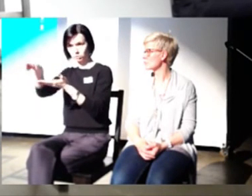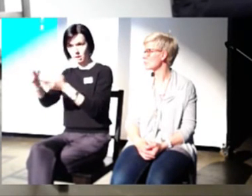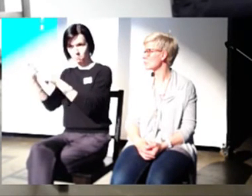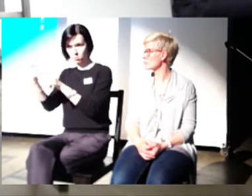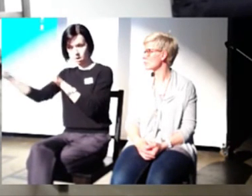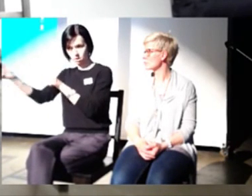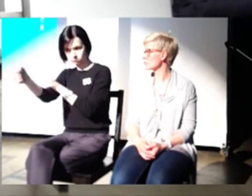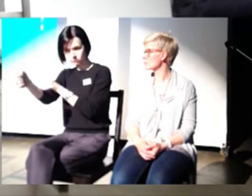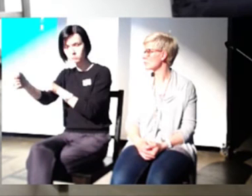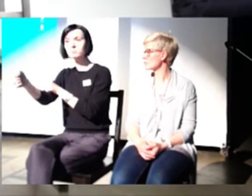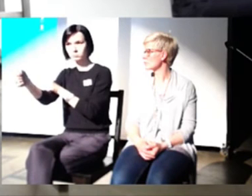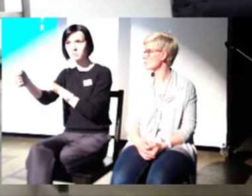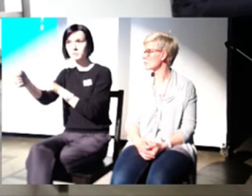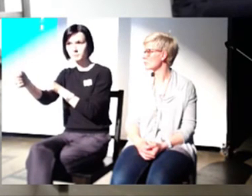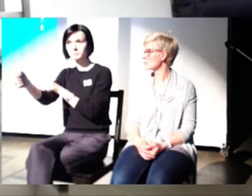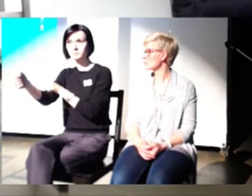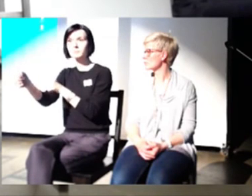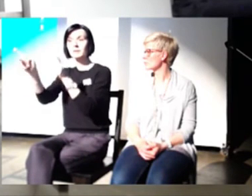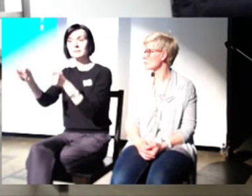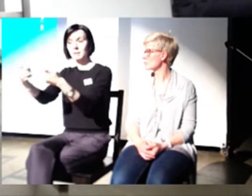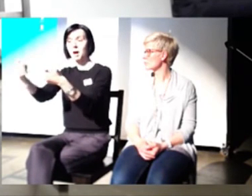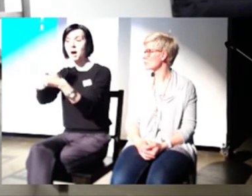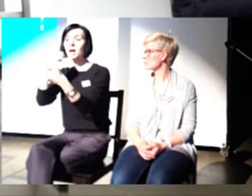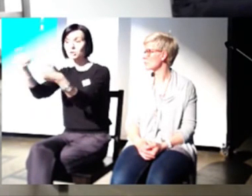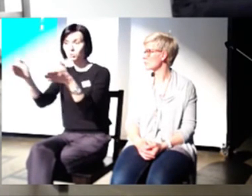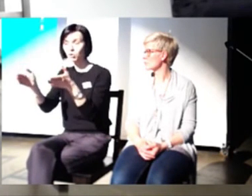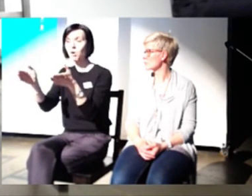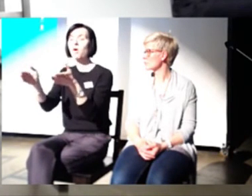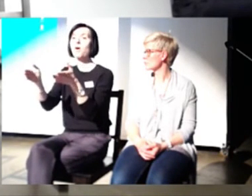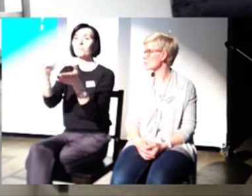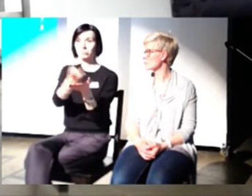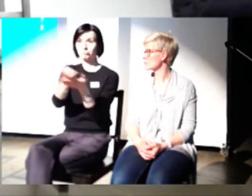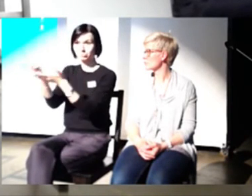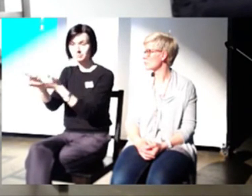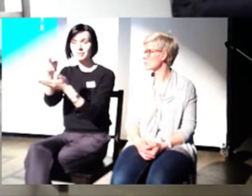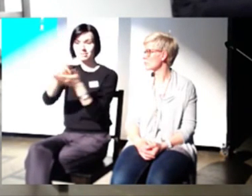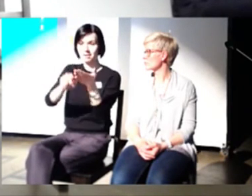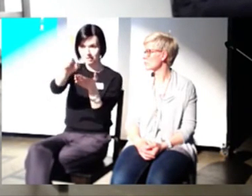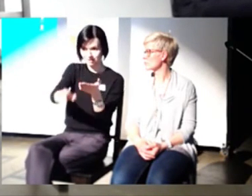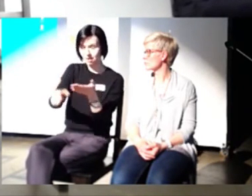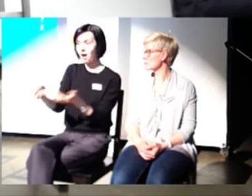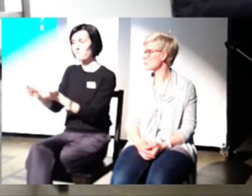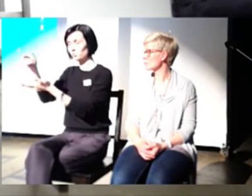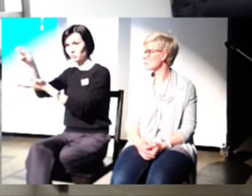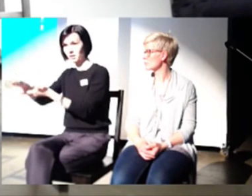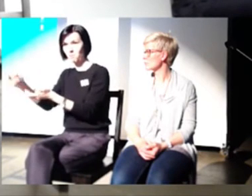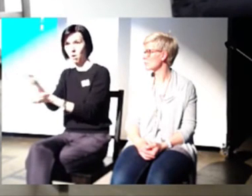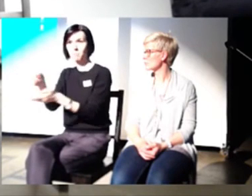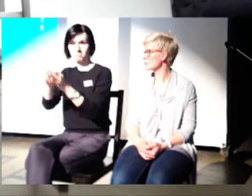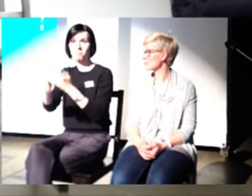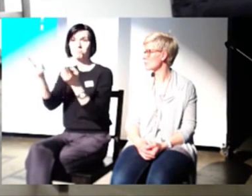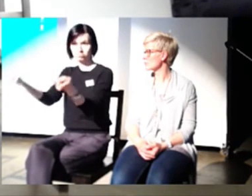siihen majoittuvat molemmat sen taiteilijan huoneistoon, siihen asuntoon.